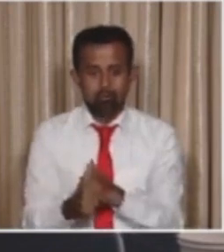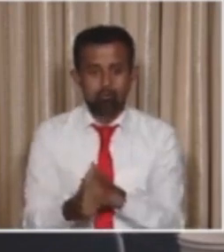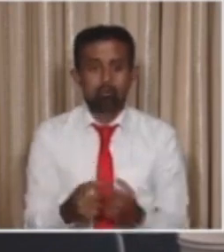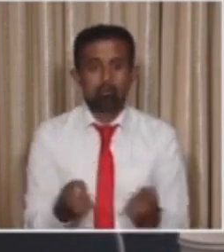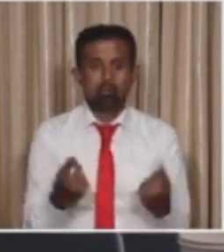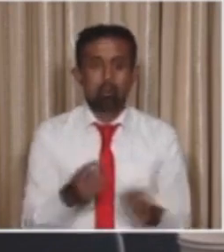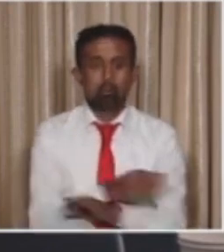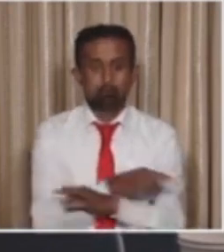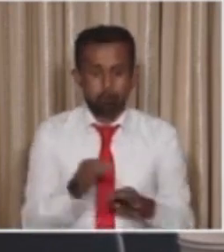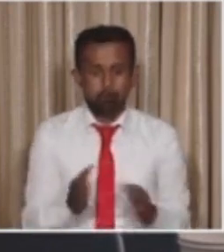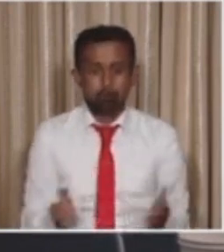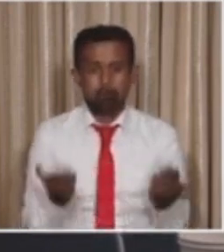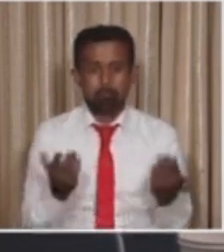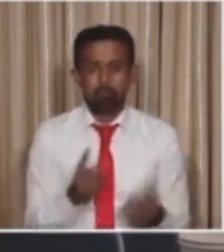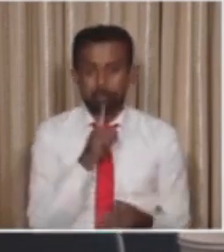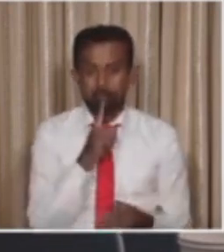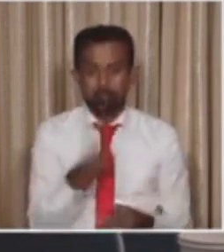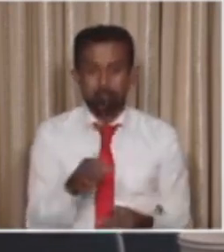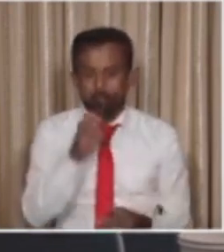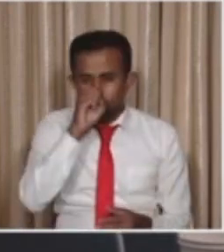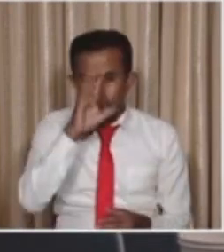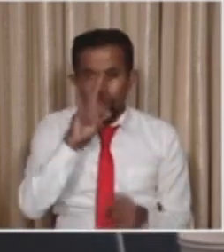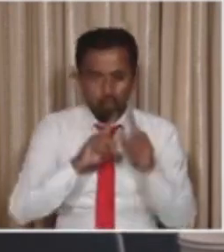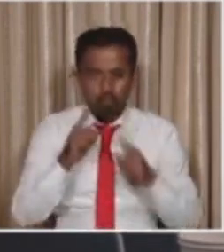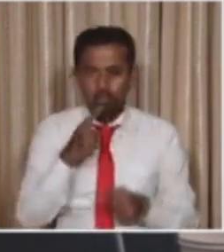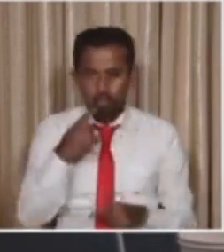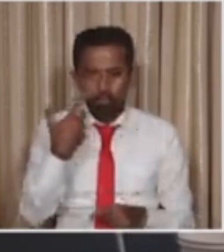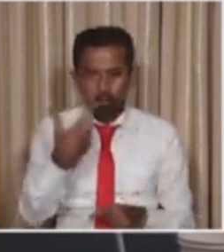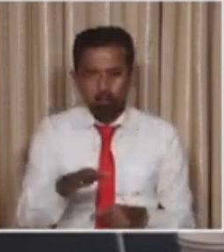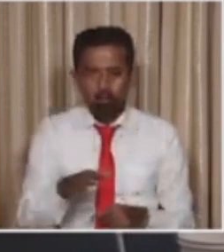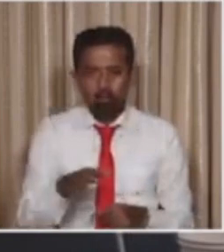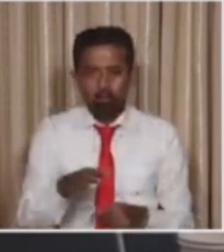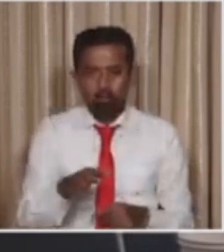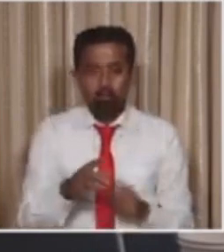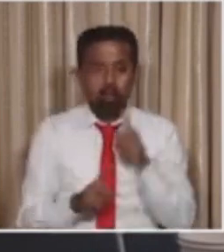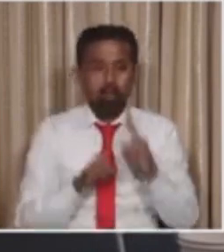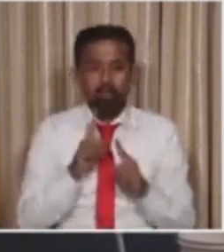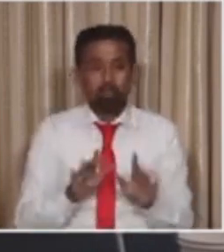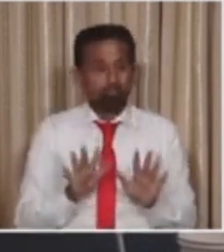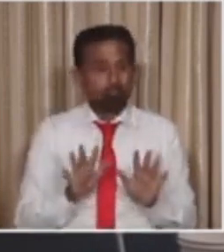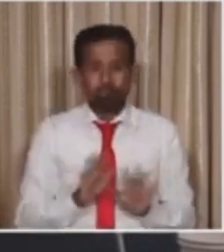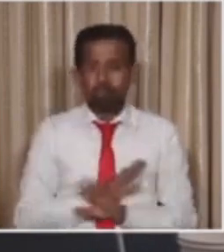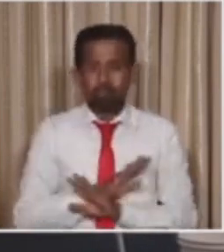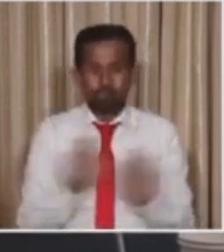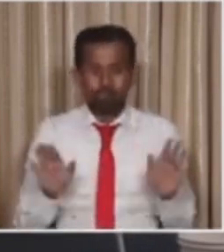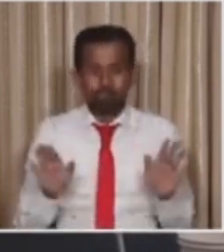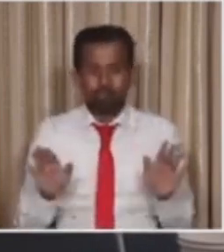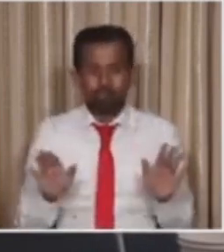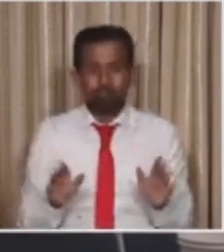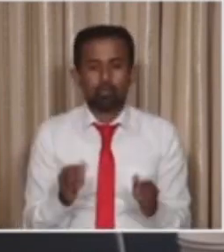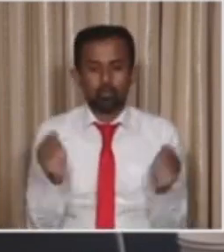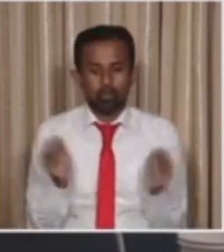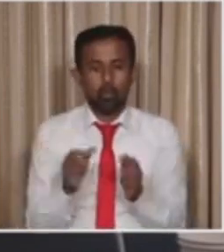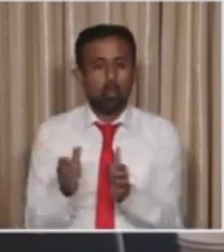நாங்கள் உருவாக்குகின்றோம் என்று. ஆனால் இது பாயளவிலே அல்லது பாராளுமன்றத்திலே சொன்ன அளவிலே ஒரு சிறிய கமிட்டியை போட்டு அதற்கு